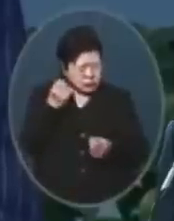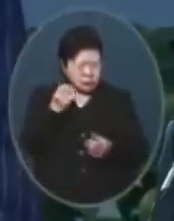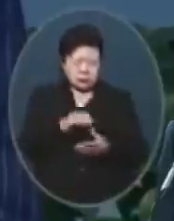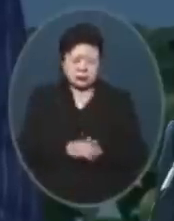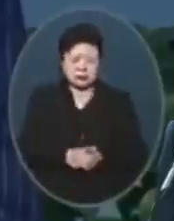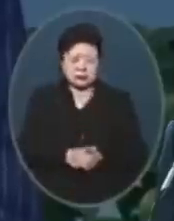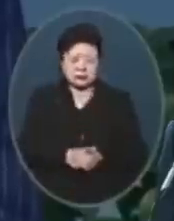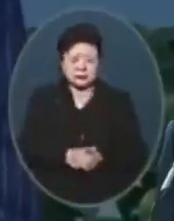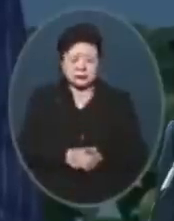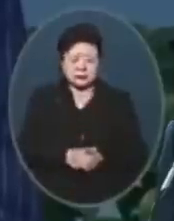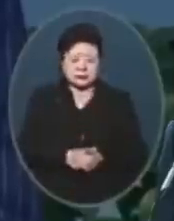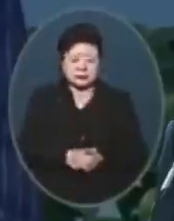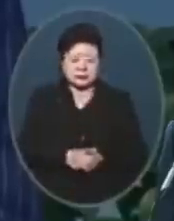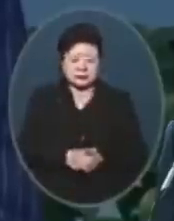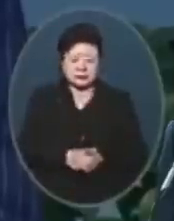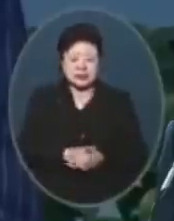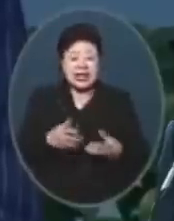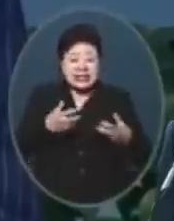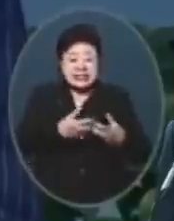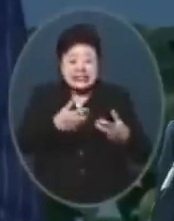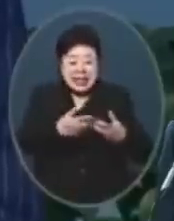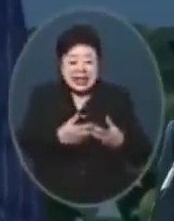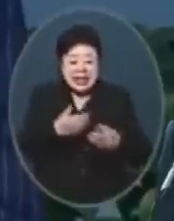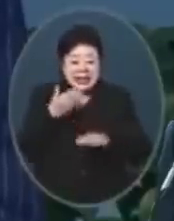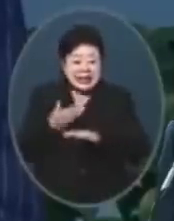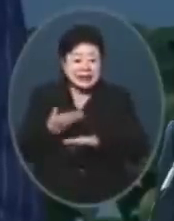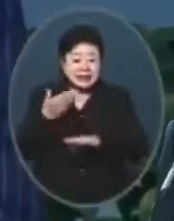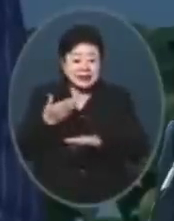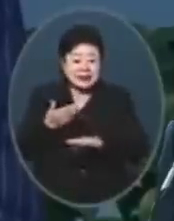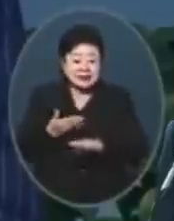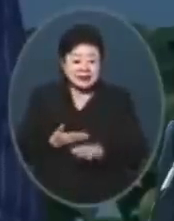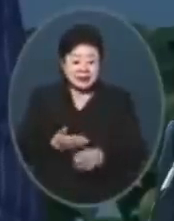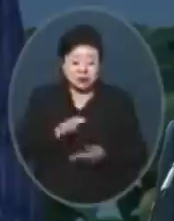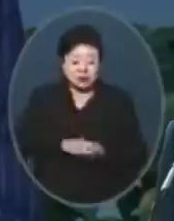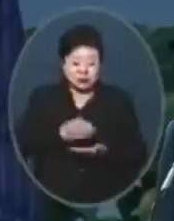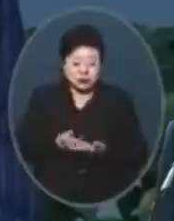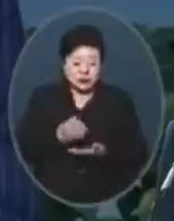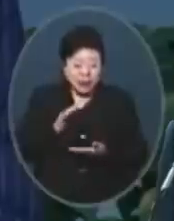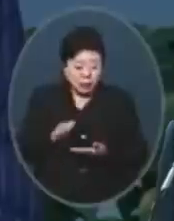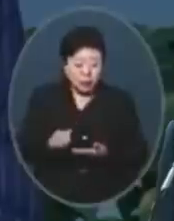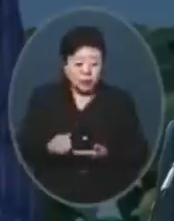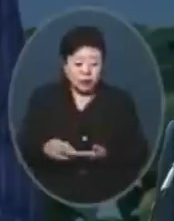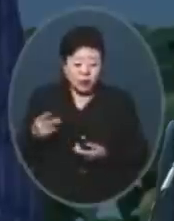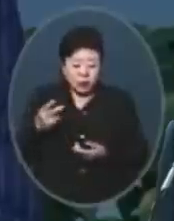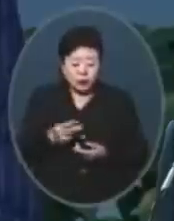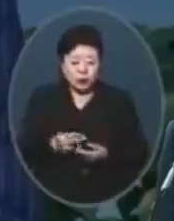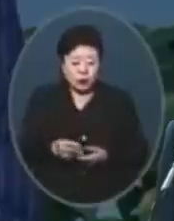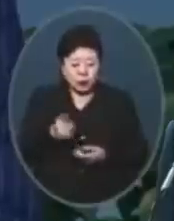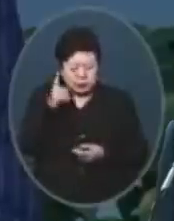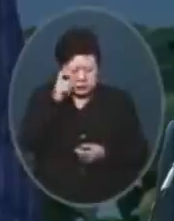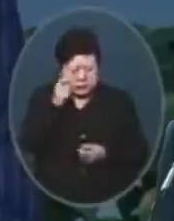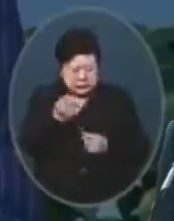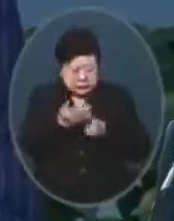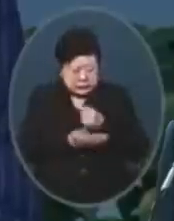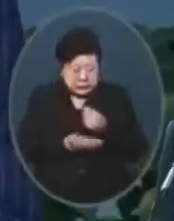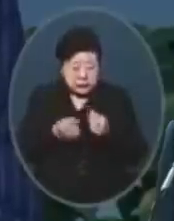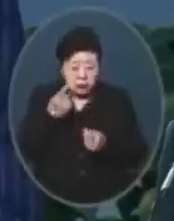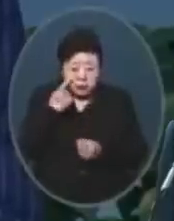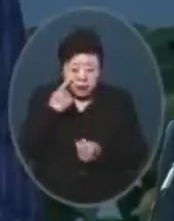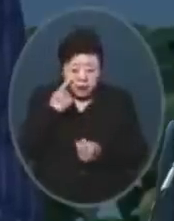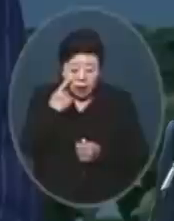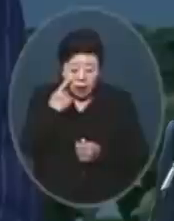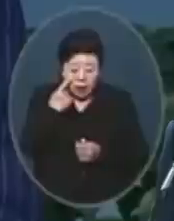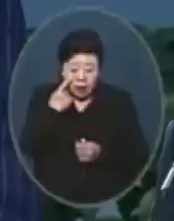그래서 기계를 다시 손보고 난 다음 사진을 찍어도